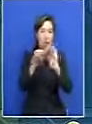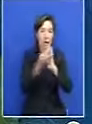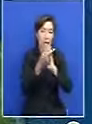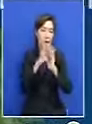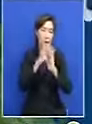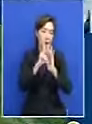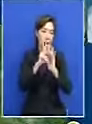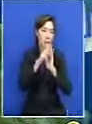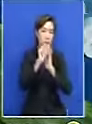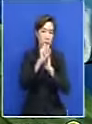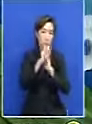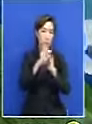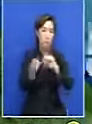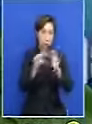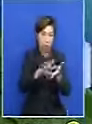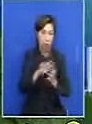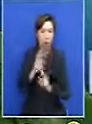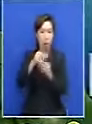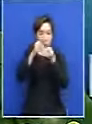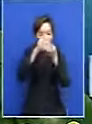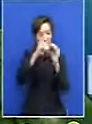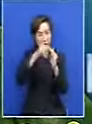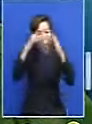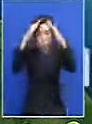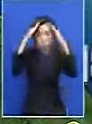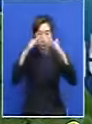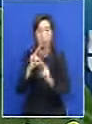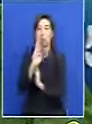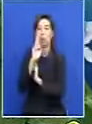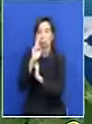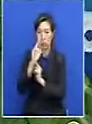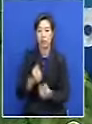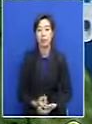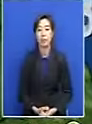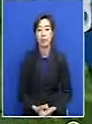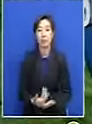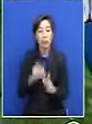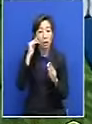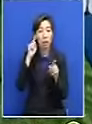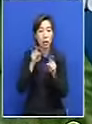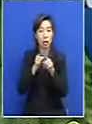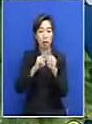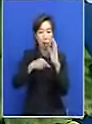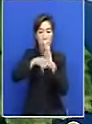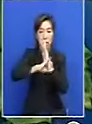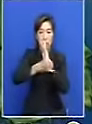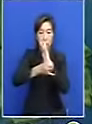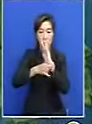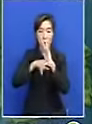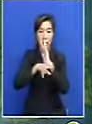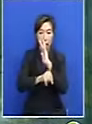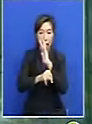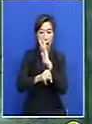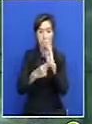ายบึงกาฬสกลนครนครพนมครับที่ติดกับบริเวณของพื้นที่เวียดนามนะครับต้องเฝ้าระวังเป็นพิเศษครับและบริเวณของพื้นที่จันทบุรีจังหวัดตรา